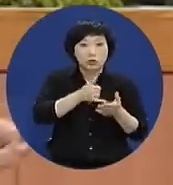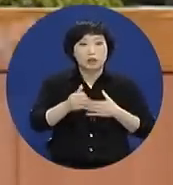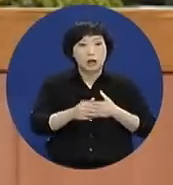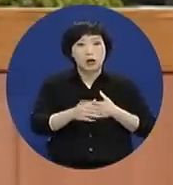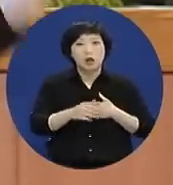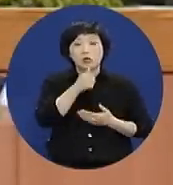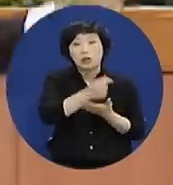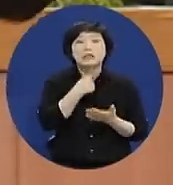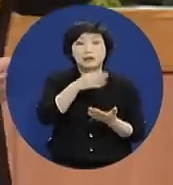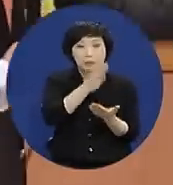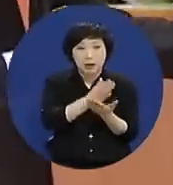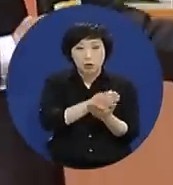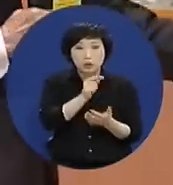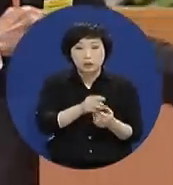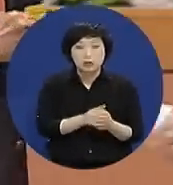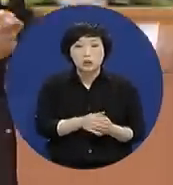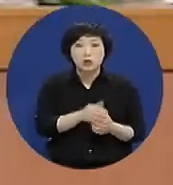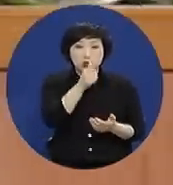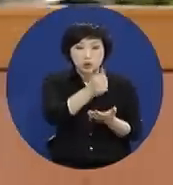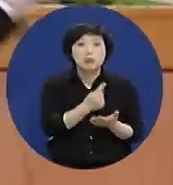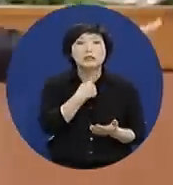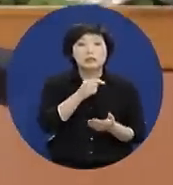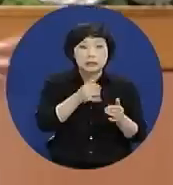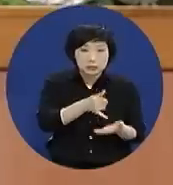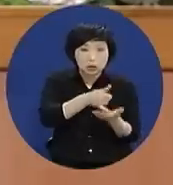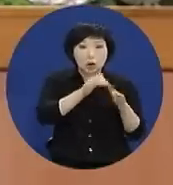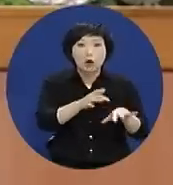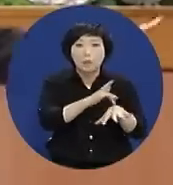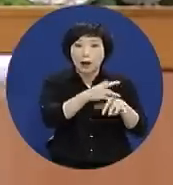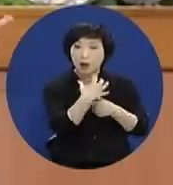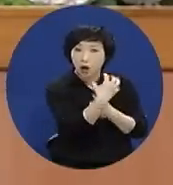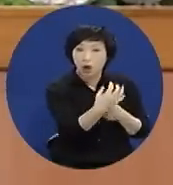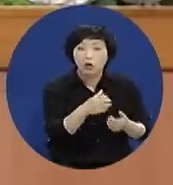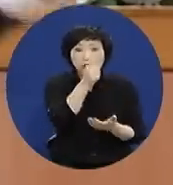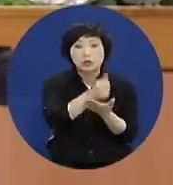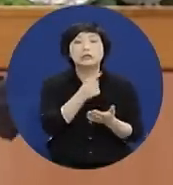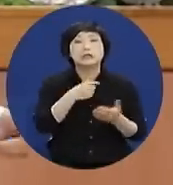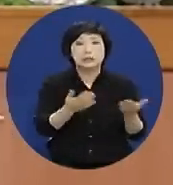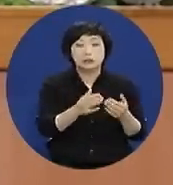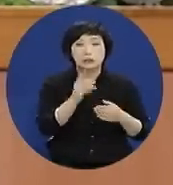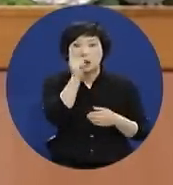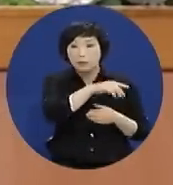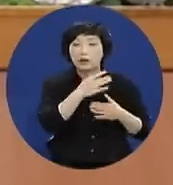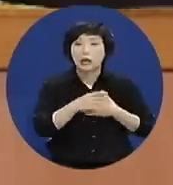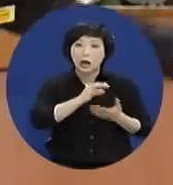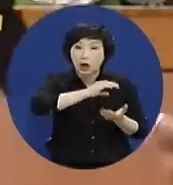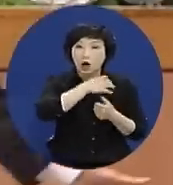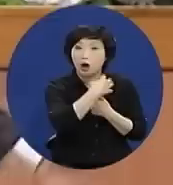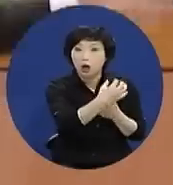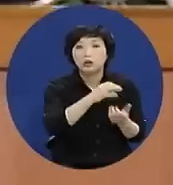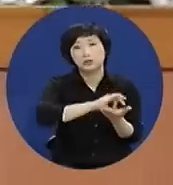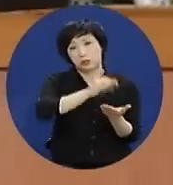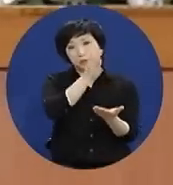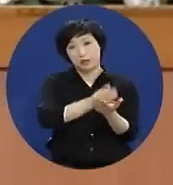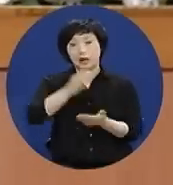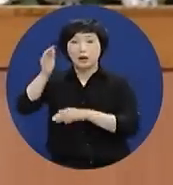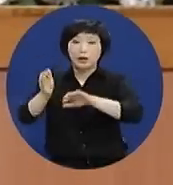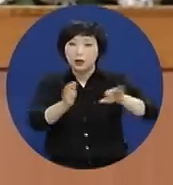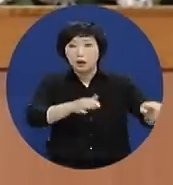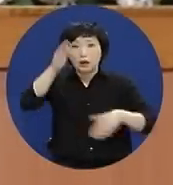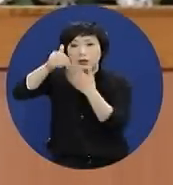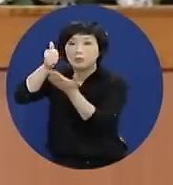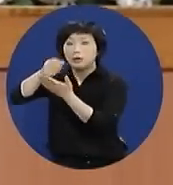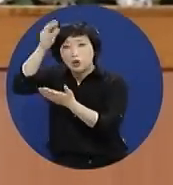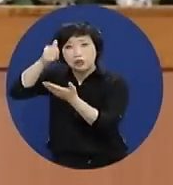のに憎の人格によって人を責めたりしてはいけないし罪ある人格を悪魔が利用し罪を犯す富の